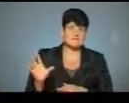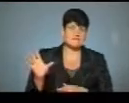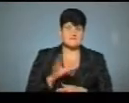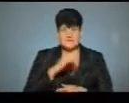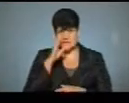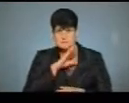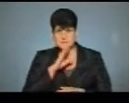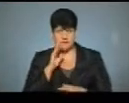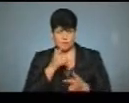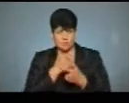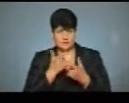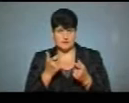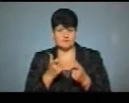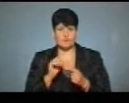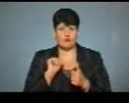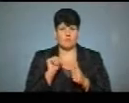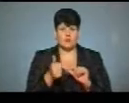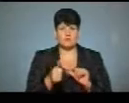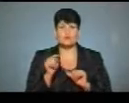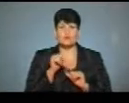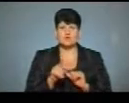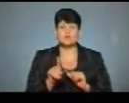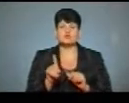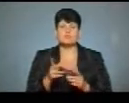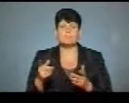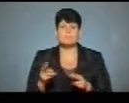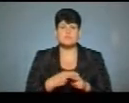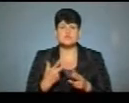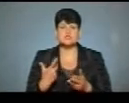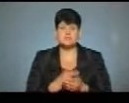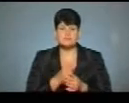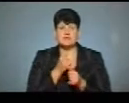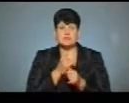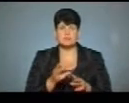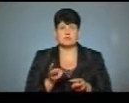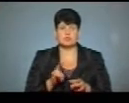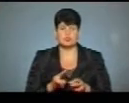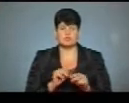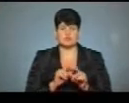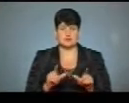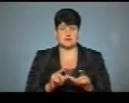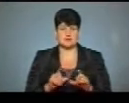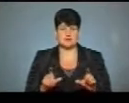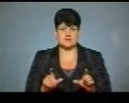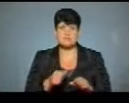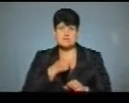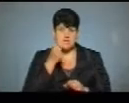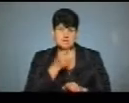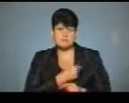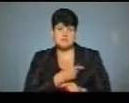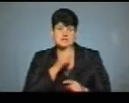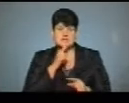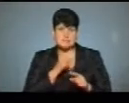батьків повідомляти наперед про те, що без щеплень вони не можуть відвідувати дошкільний навчальний заклад. Старша медсестра садочку